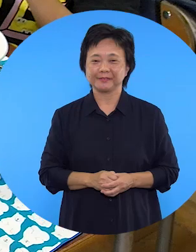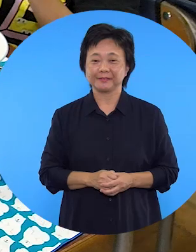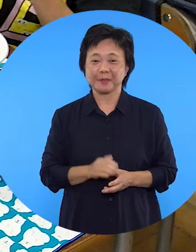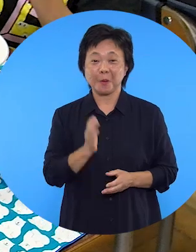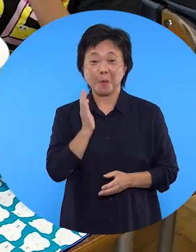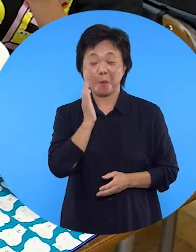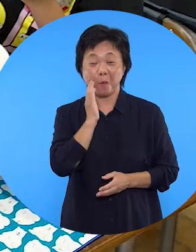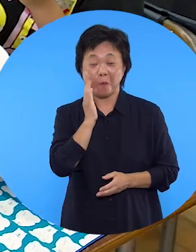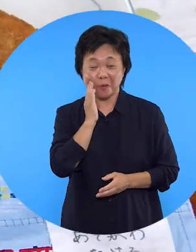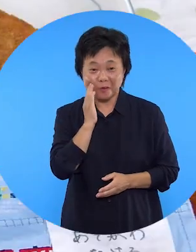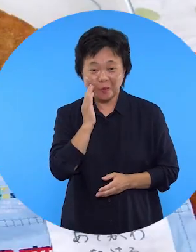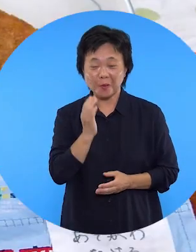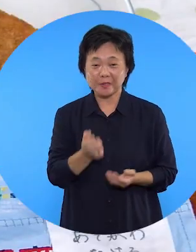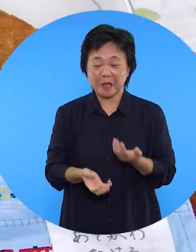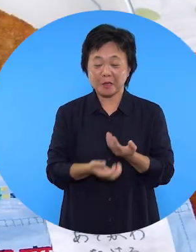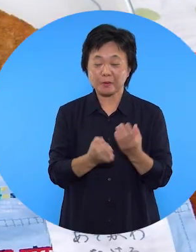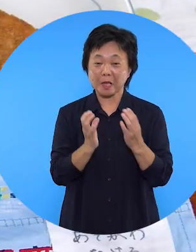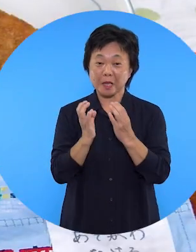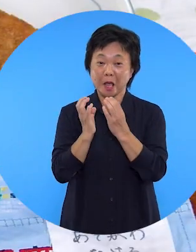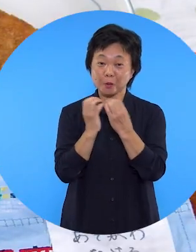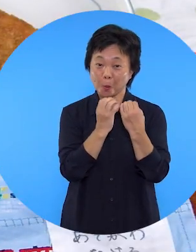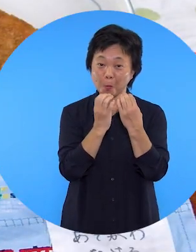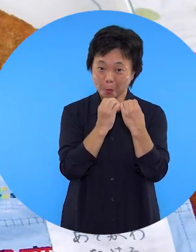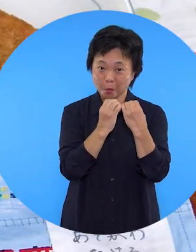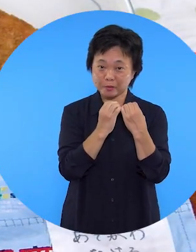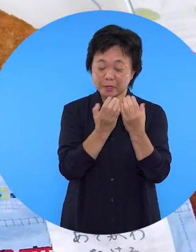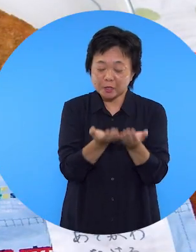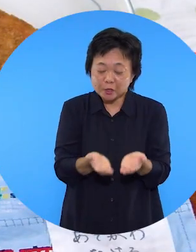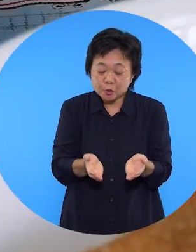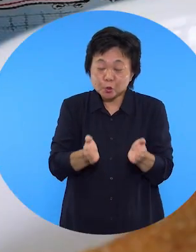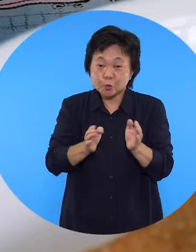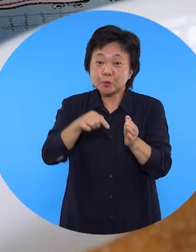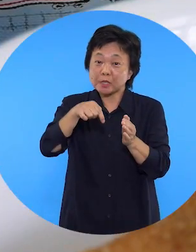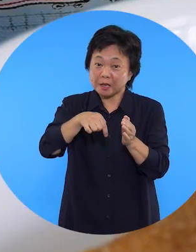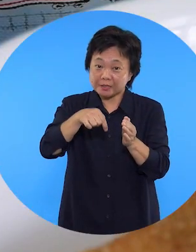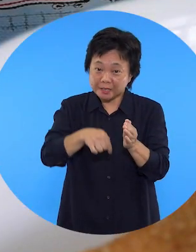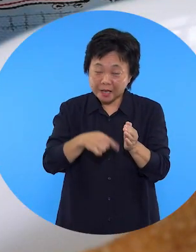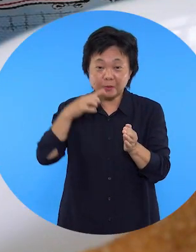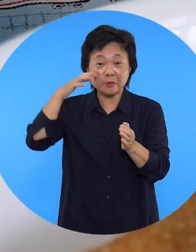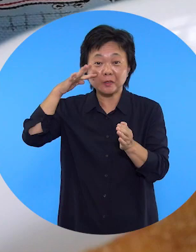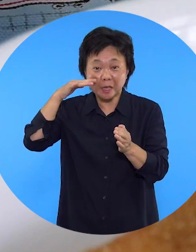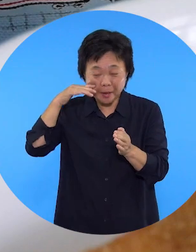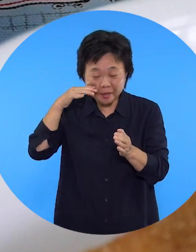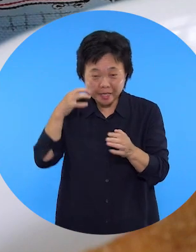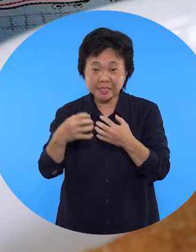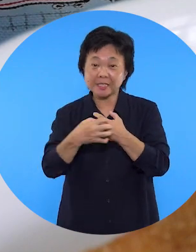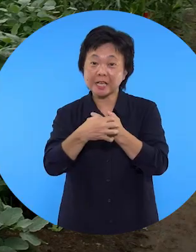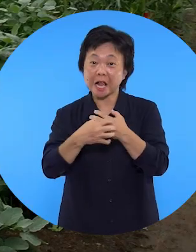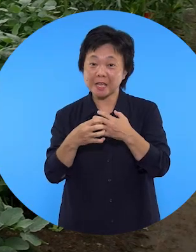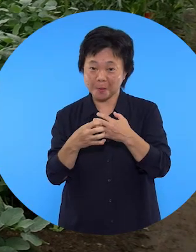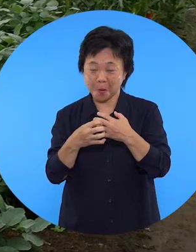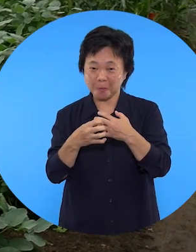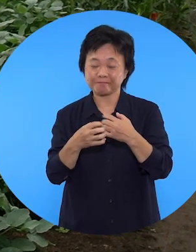美味しそうに食べている揺れがこんなの歌詞とスープに入っている玉ねぎじゃがいも